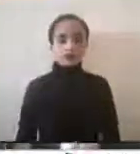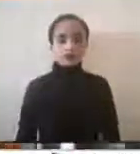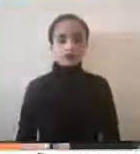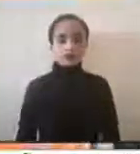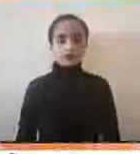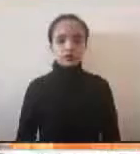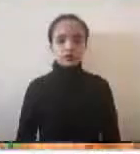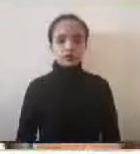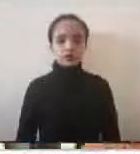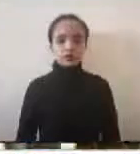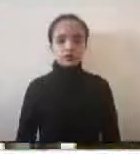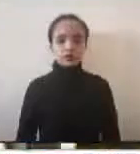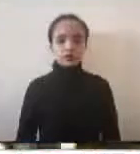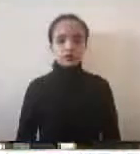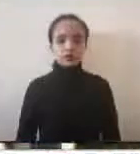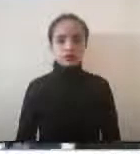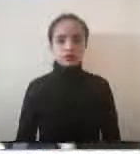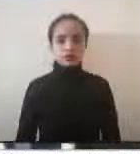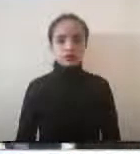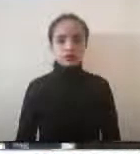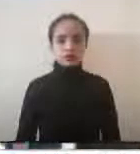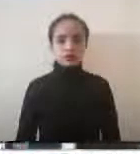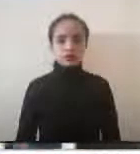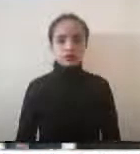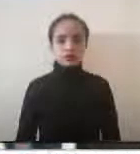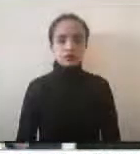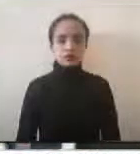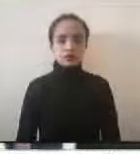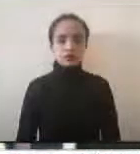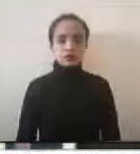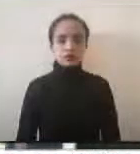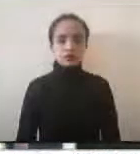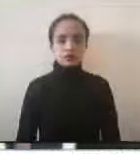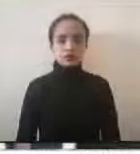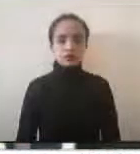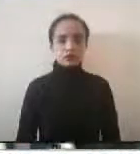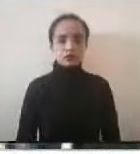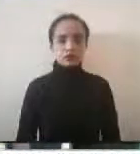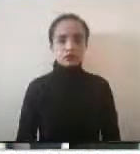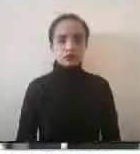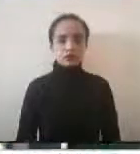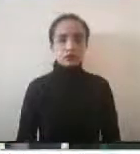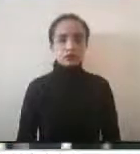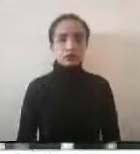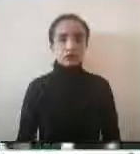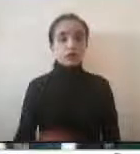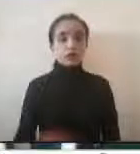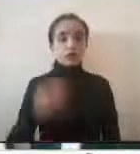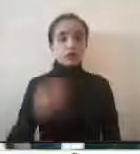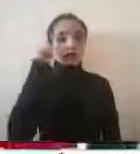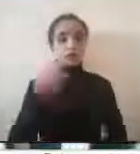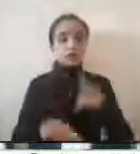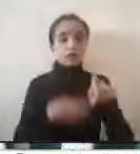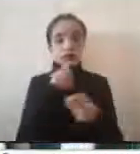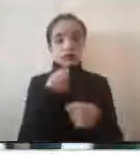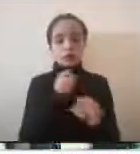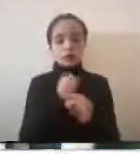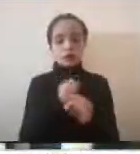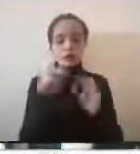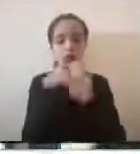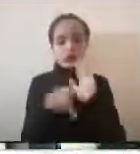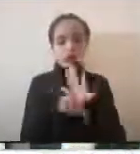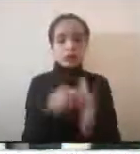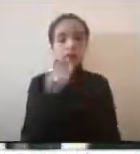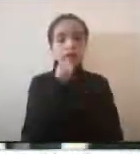Sana po parang for the people po yung gagawin pong policies, hindi lang po yung basta na maghigpit.